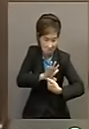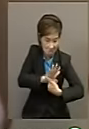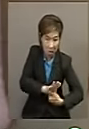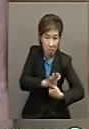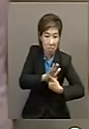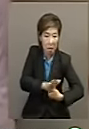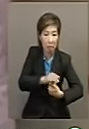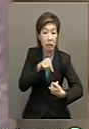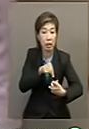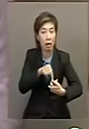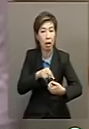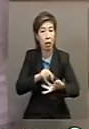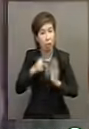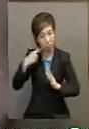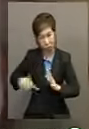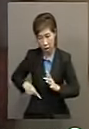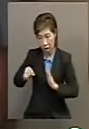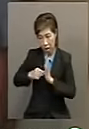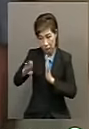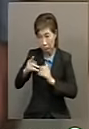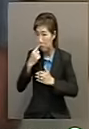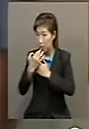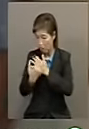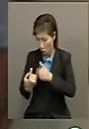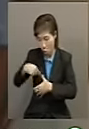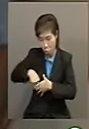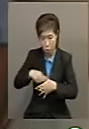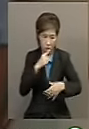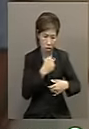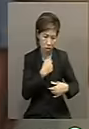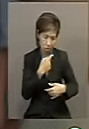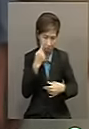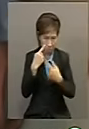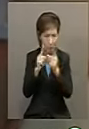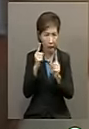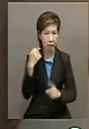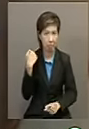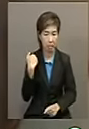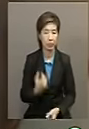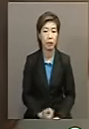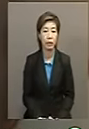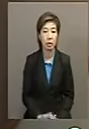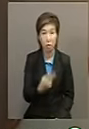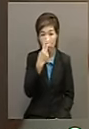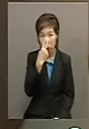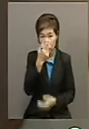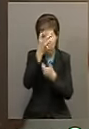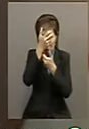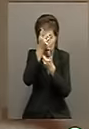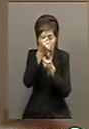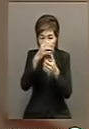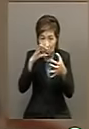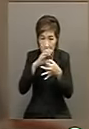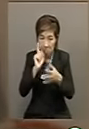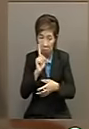ว่าเกิดอะไรกันขึ้นเพราะว่าตับแตกกับเลือดออกในช่องท้องไม่ปกตินะครับถ้าไปดูอีกส่วนหนึ่งที่น่าคิดเหมือนกันก็คือเ